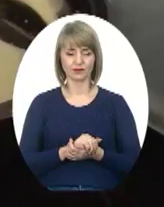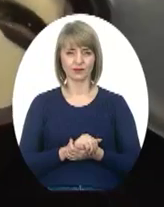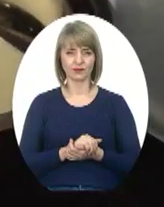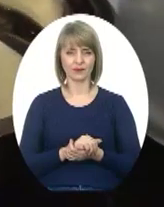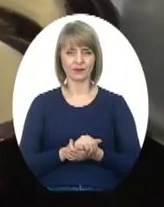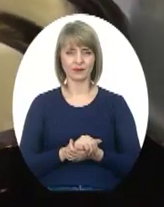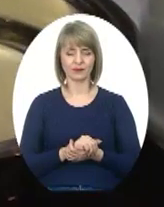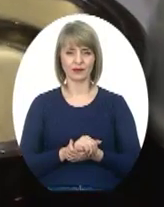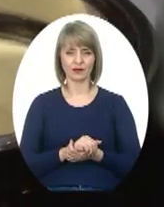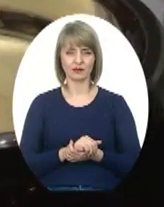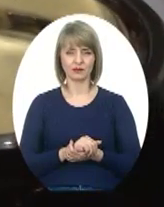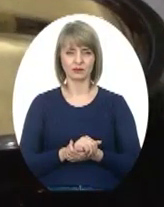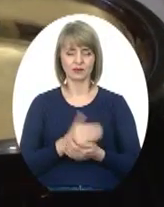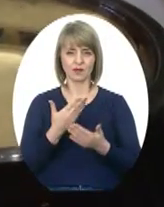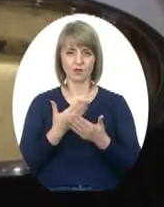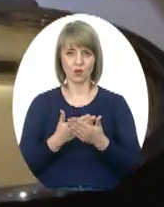Потихонечку.